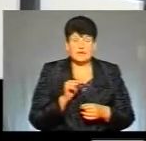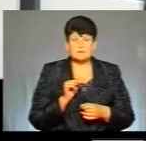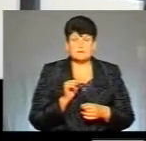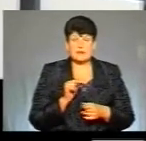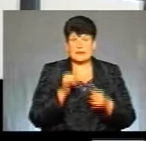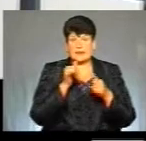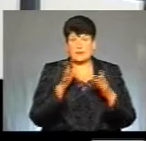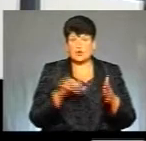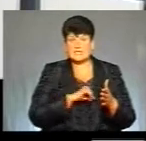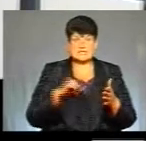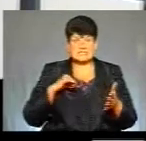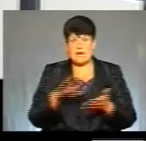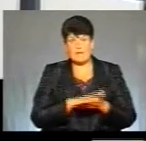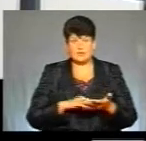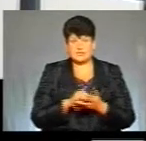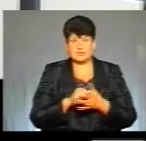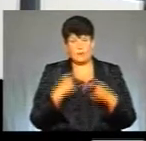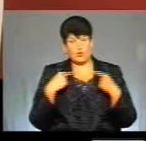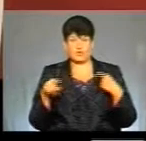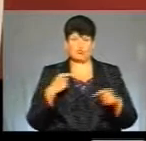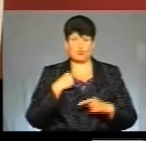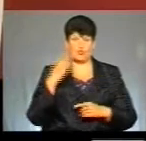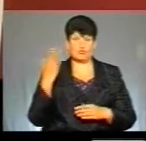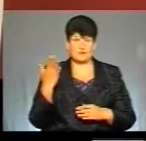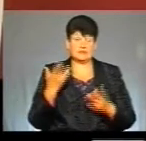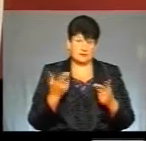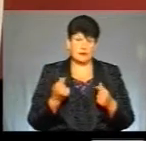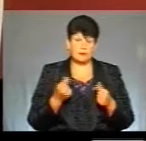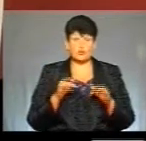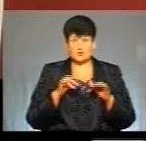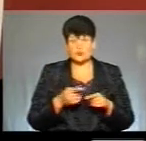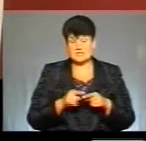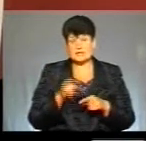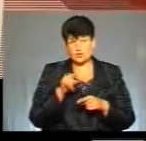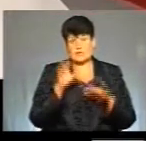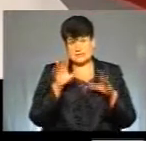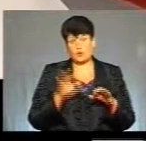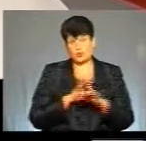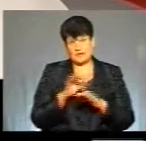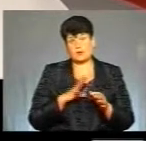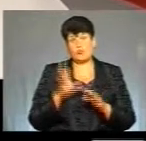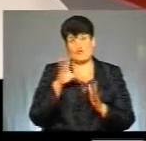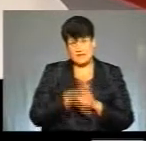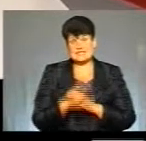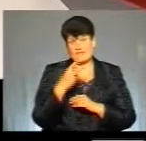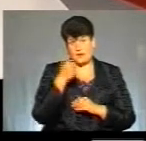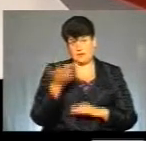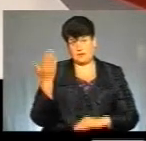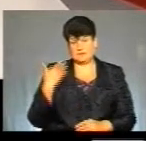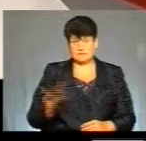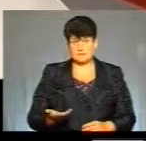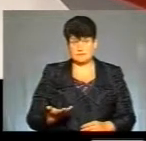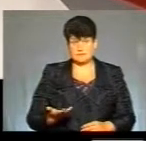Вони не можуть самознищитися, зараз по-іншому голосувати. Тому так, дійсно, процедурно це є той законопроект, який був внесений ще 2 роки тому. Але